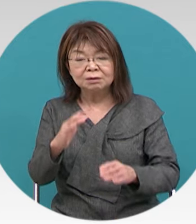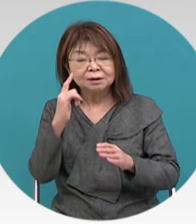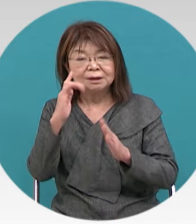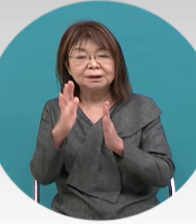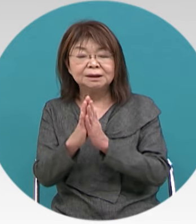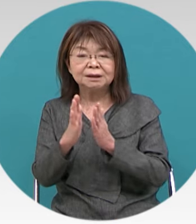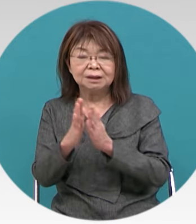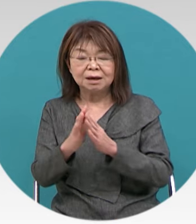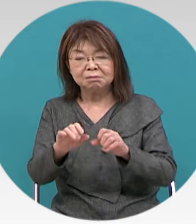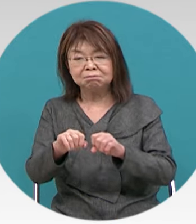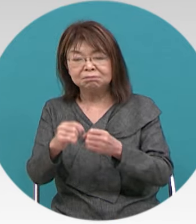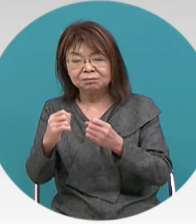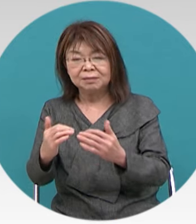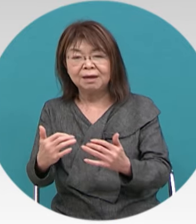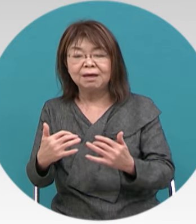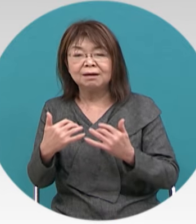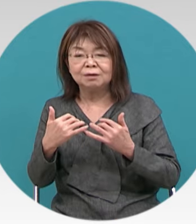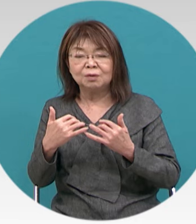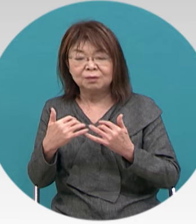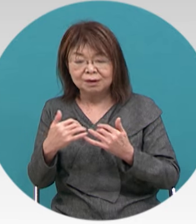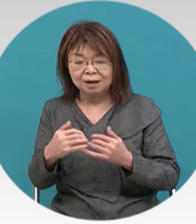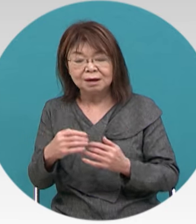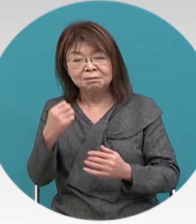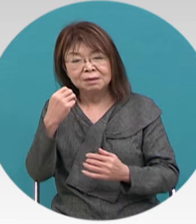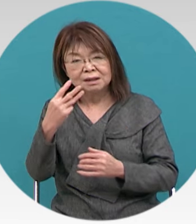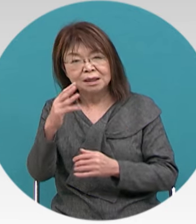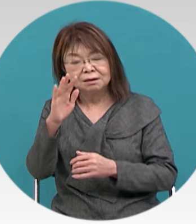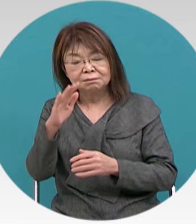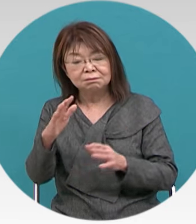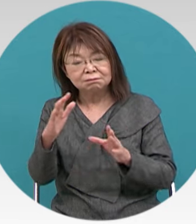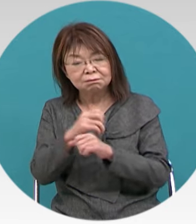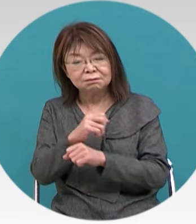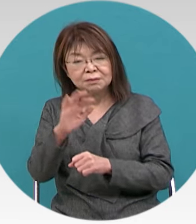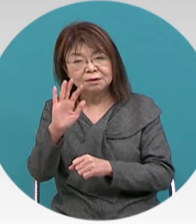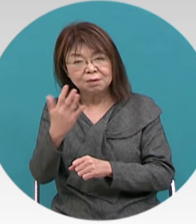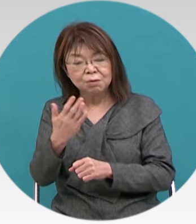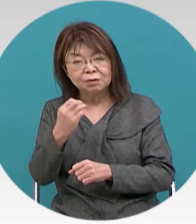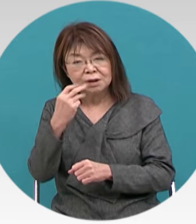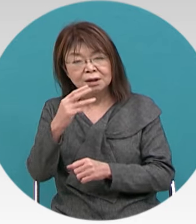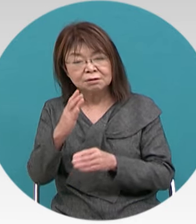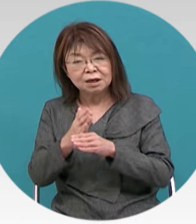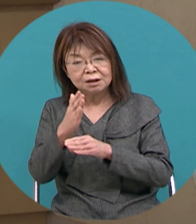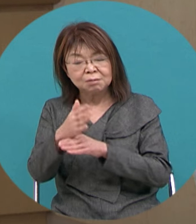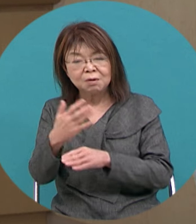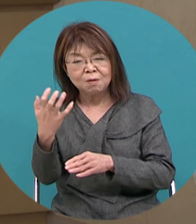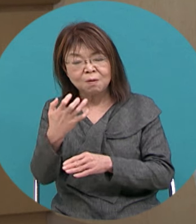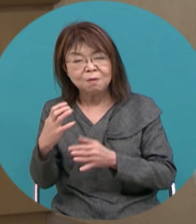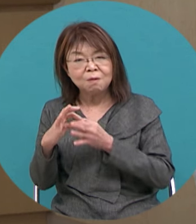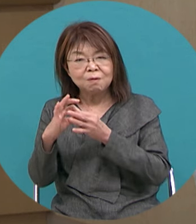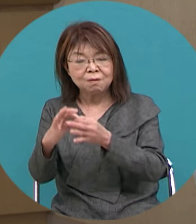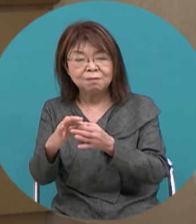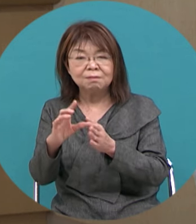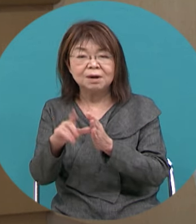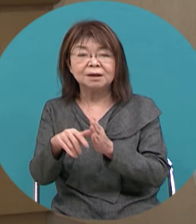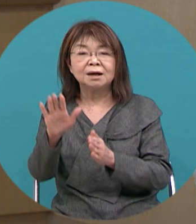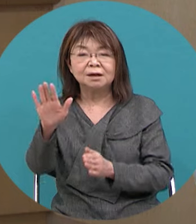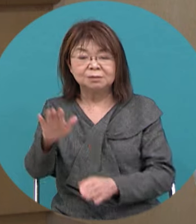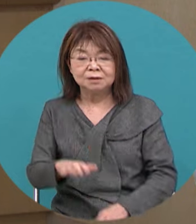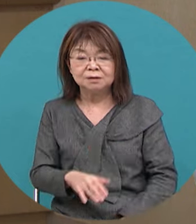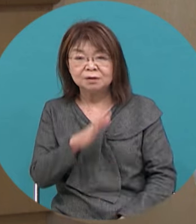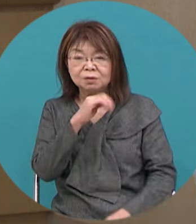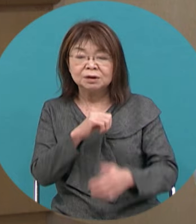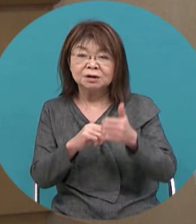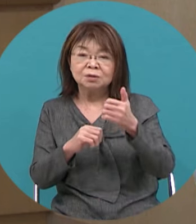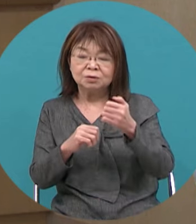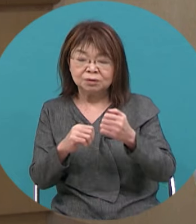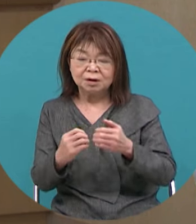傷によって皮疹消失後3ヶ月以上痛みが続くこともあります。50歳から発症率